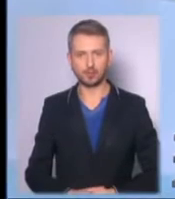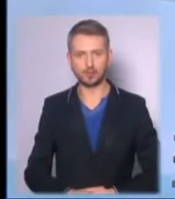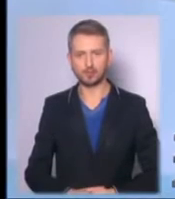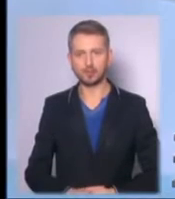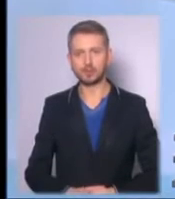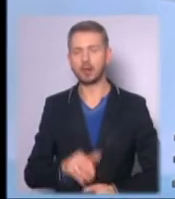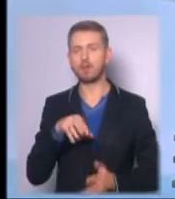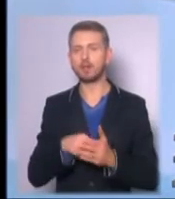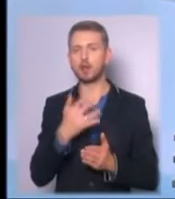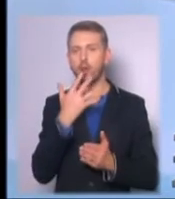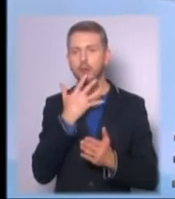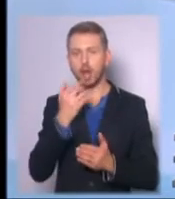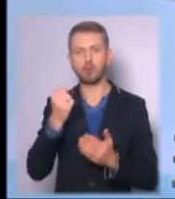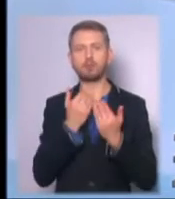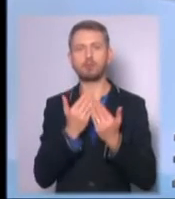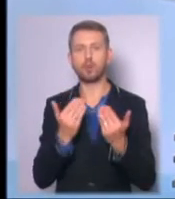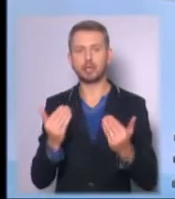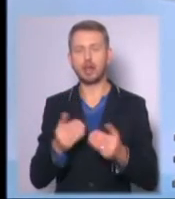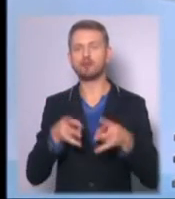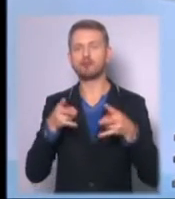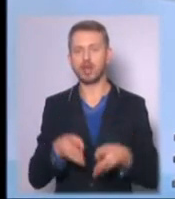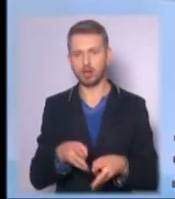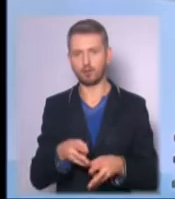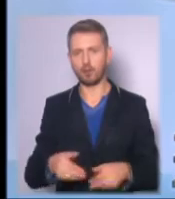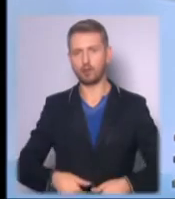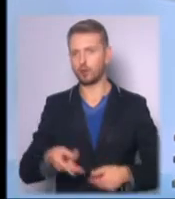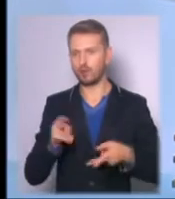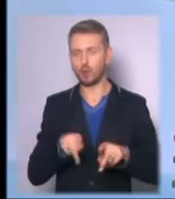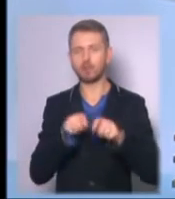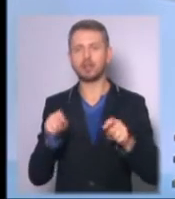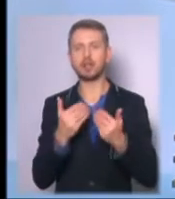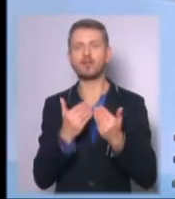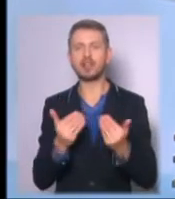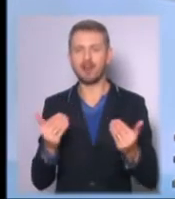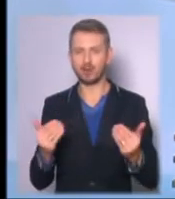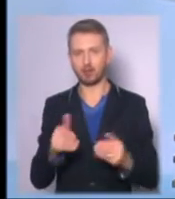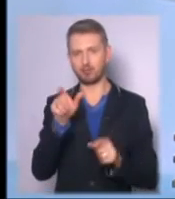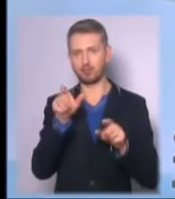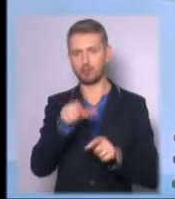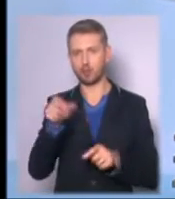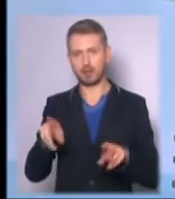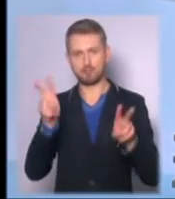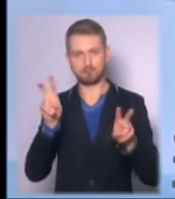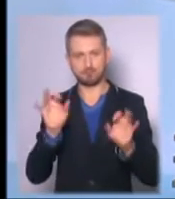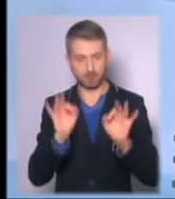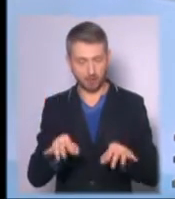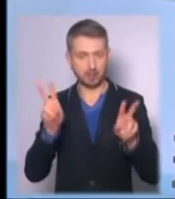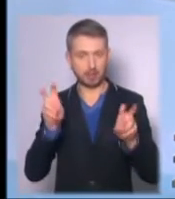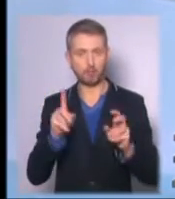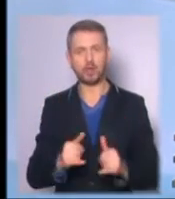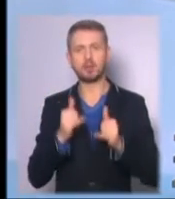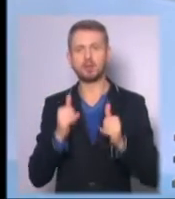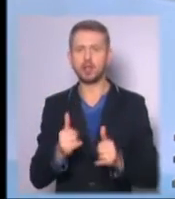У Національному меморіалі жертв Голодомору відкрилась виставка «Люди правди». Вона присвячена українським та іноземним громадським